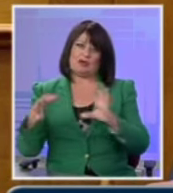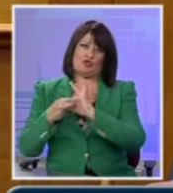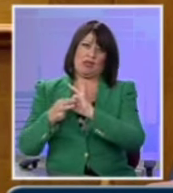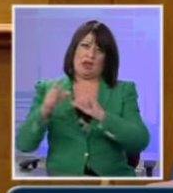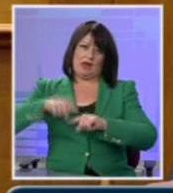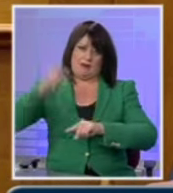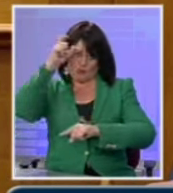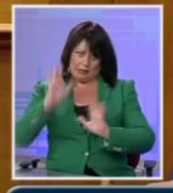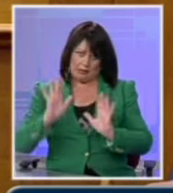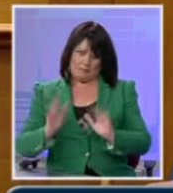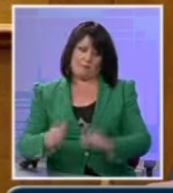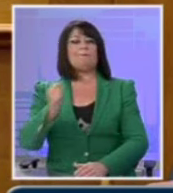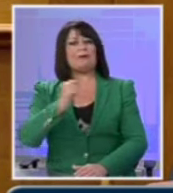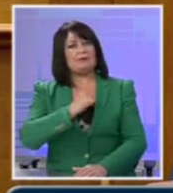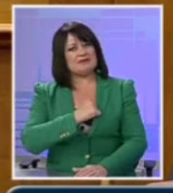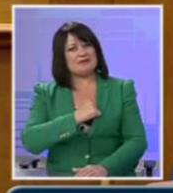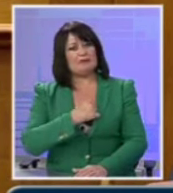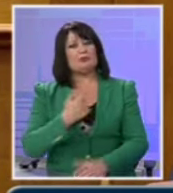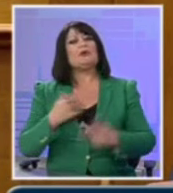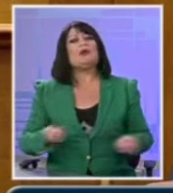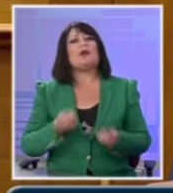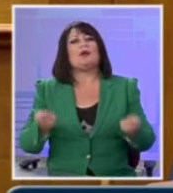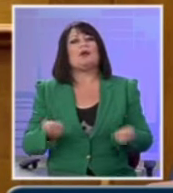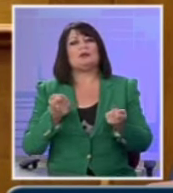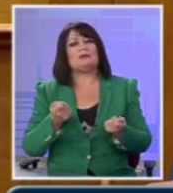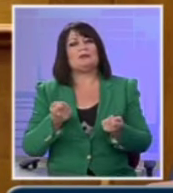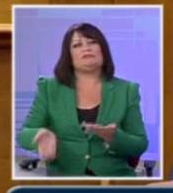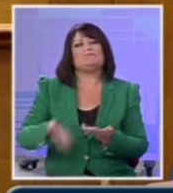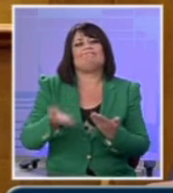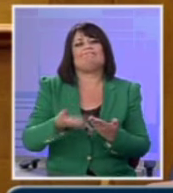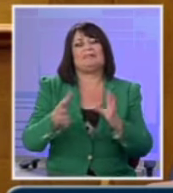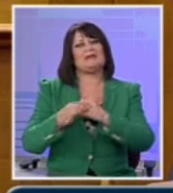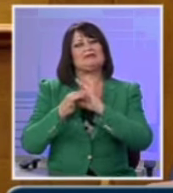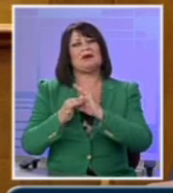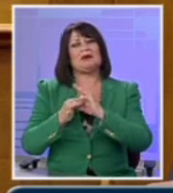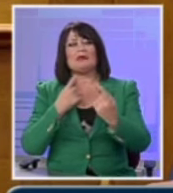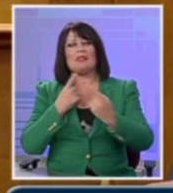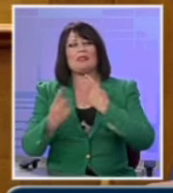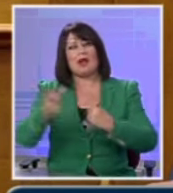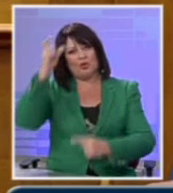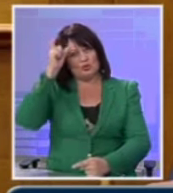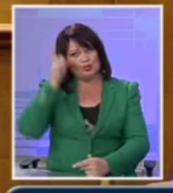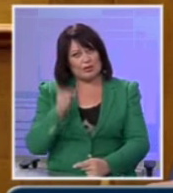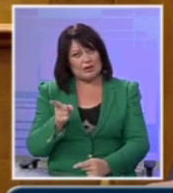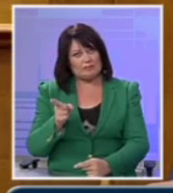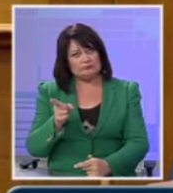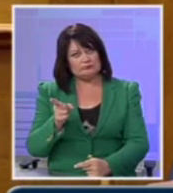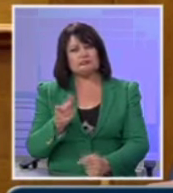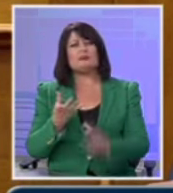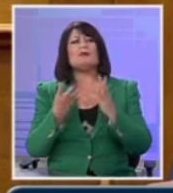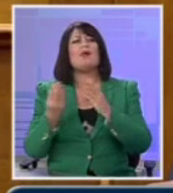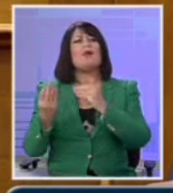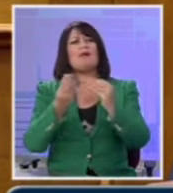Επιστεύουμε και υλοποιούμε την ενίσχυση της συνεργασίας μας και το διάλογο με την Τουρκία, τις πολύπλευρες